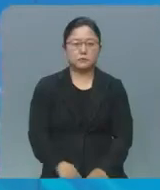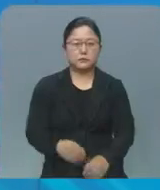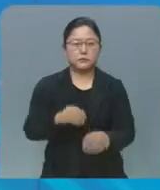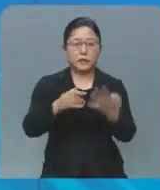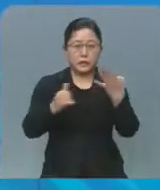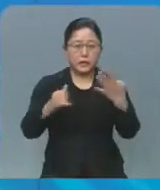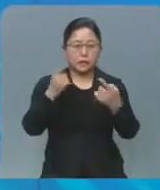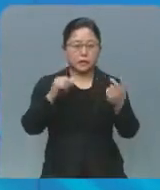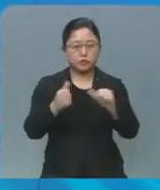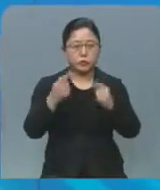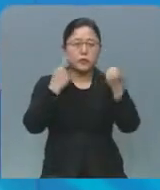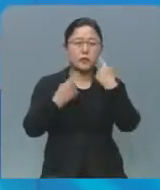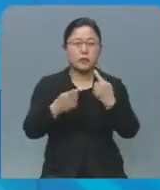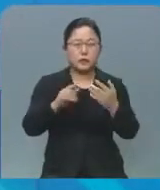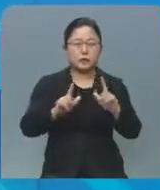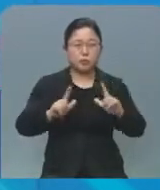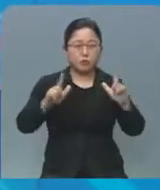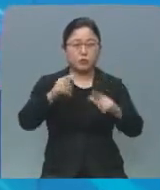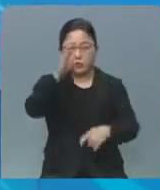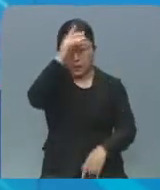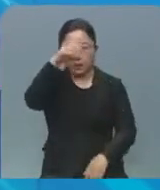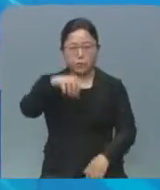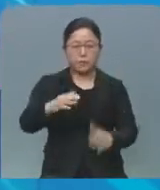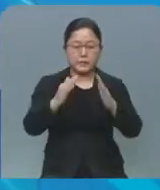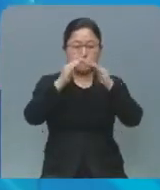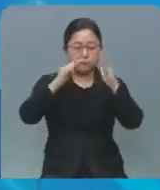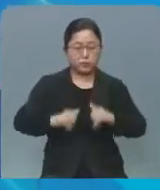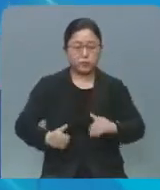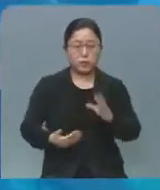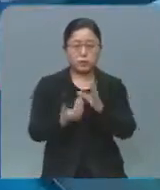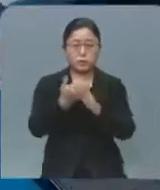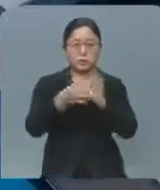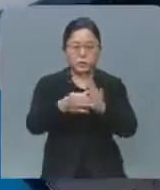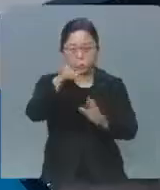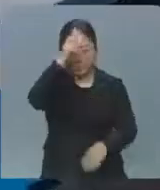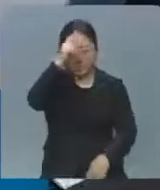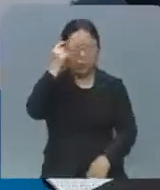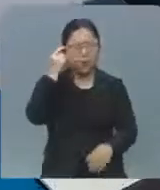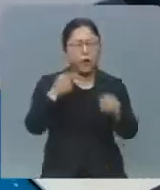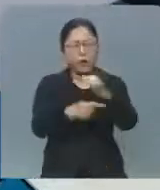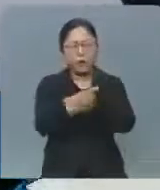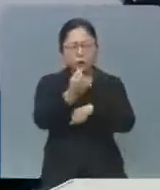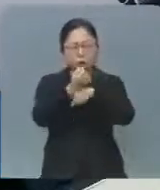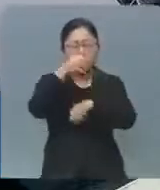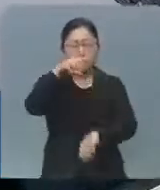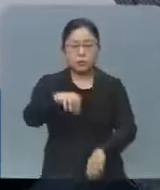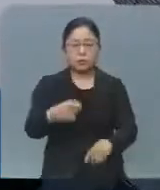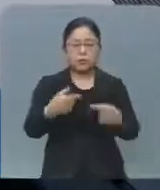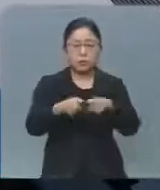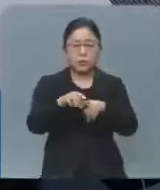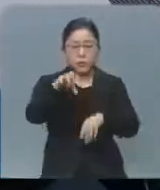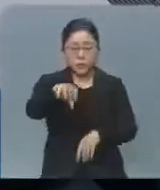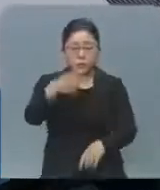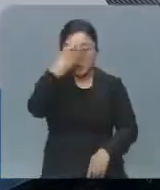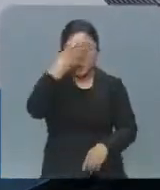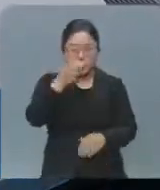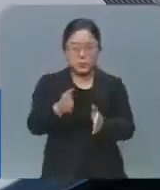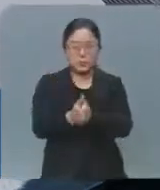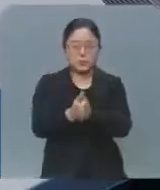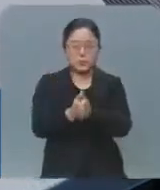네 명의 사상자를 낸 광주시 동구 계림동 주택 붕괴 사고와 관련해 경찰이 국립과학수사연구원 과 함께 오늘 현장 감식을